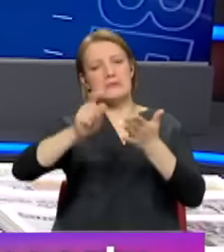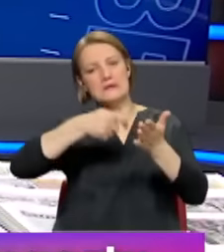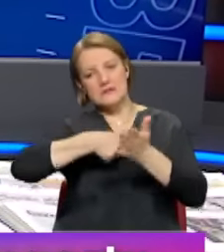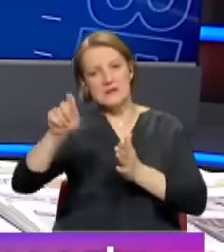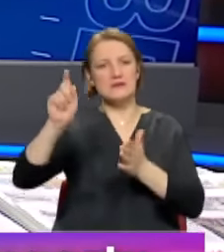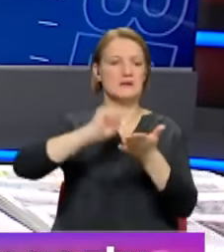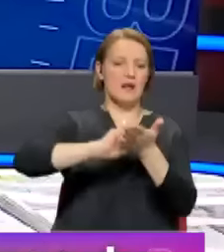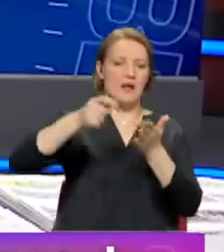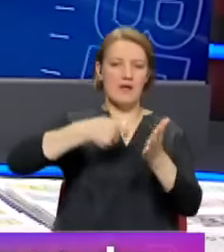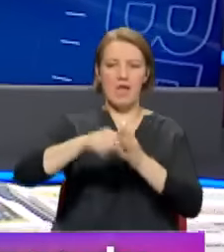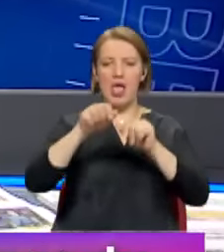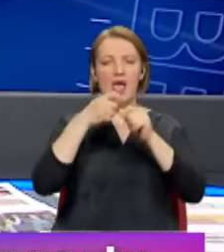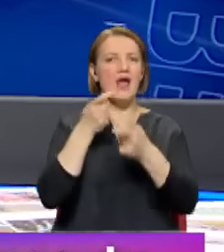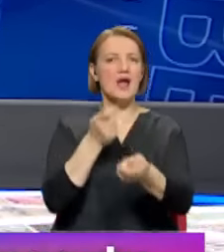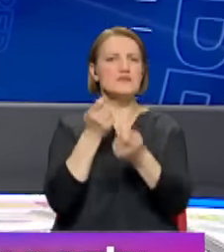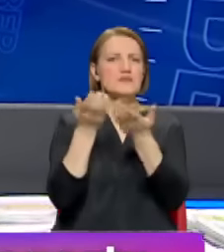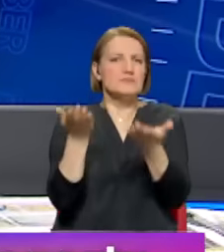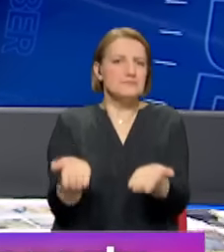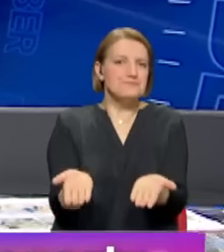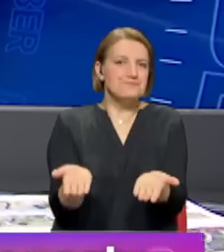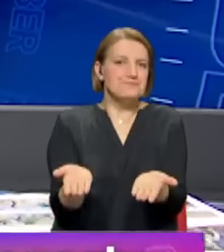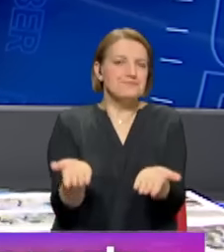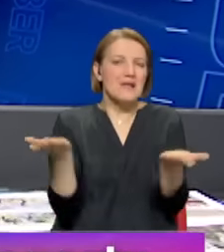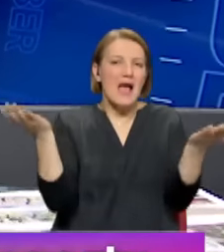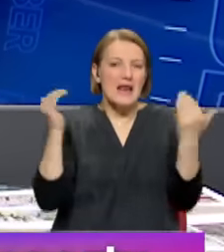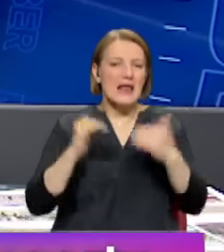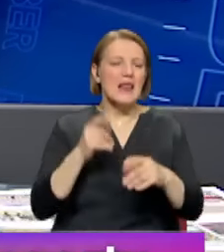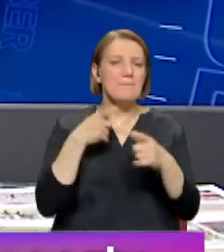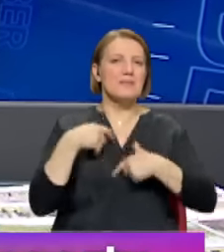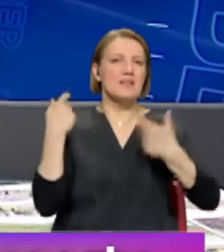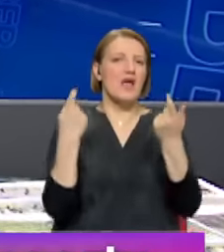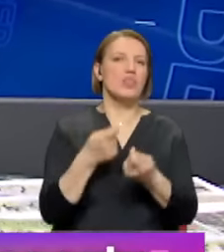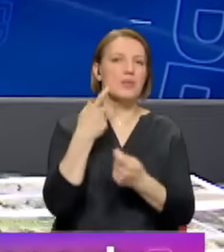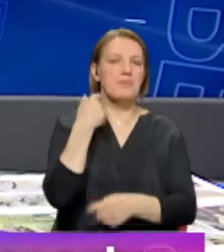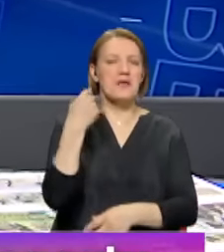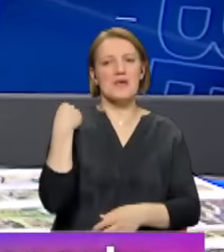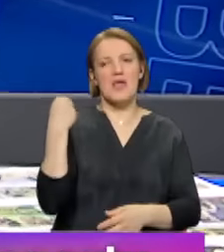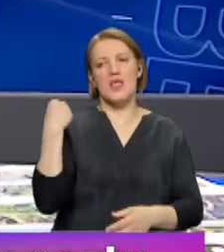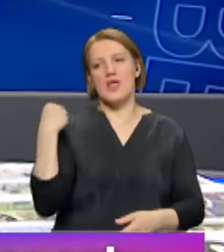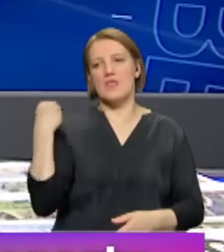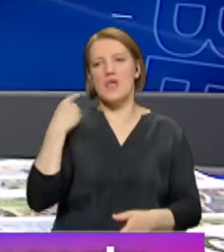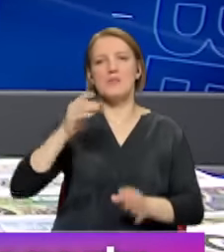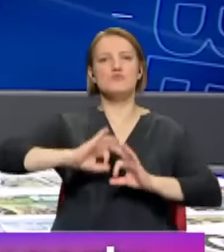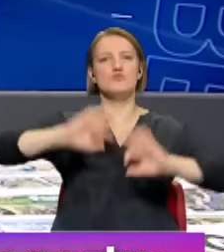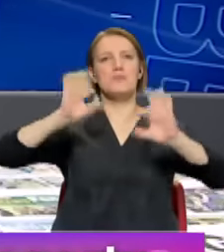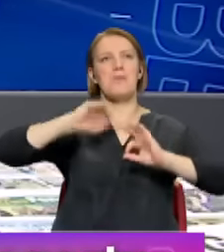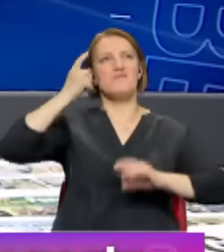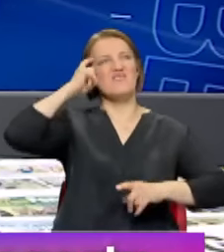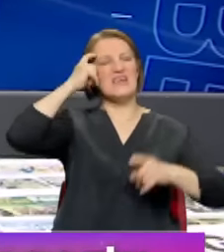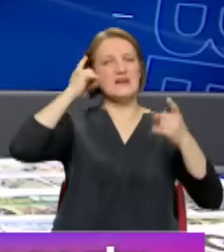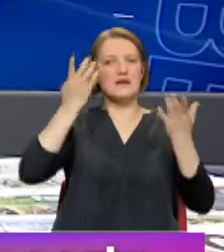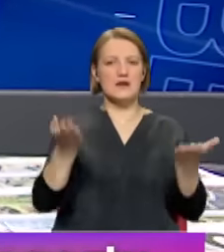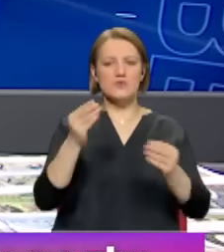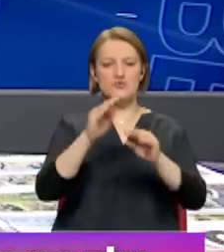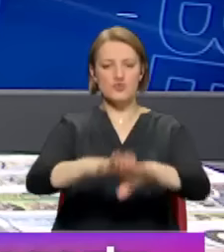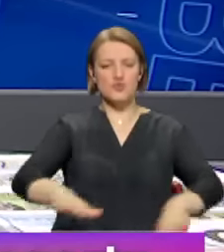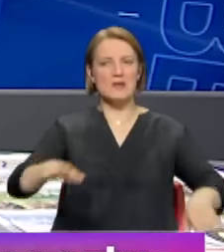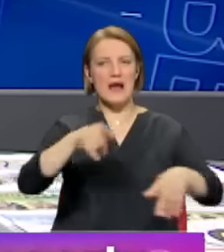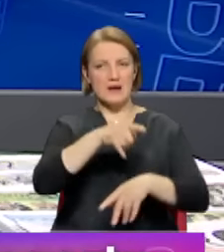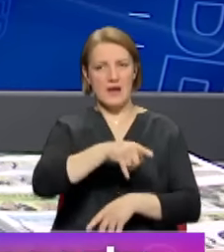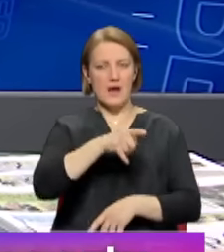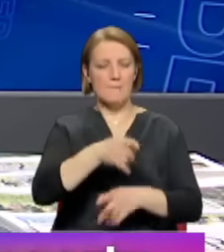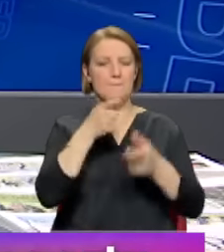döndü ve eğitimde geldiğimiz yer. Her gelen Milli Eğitim Bakanı yeni yeni mükemmel fikirlerini çocukların